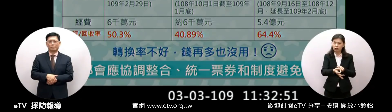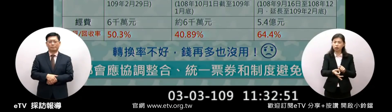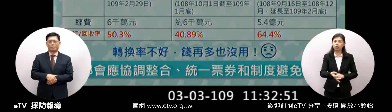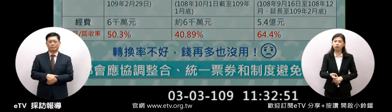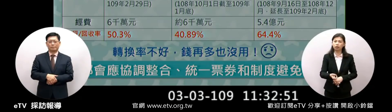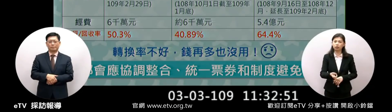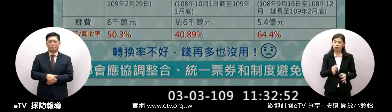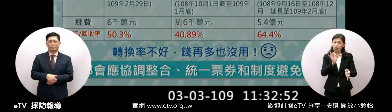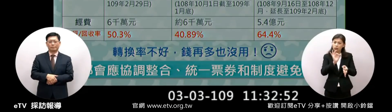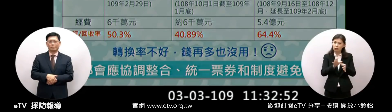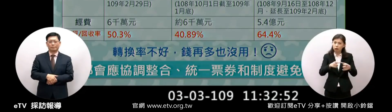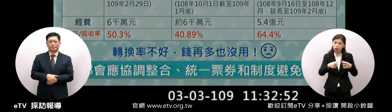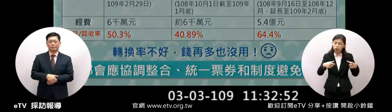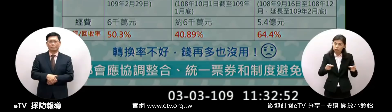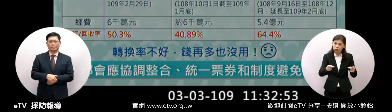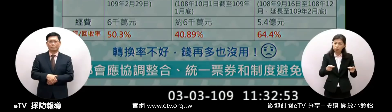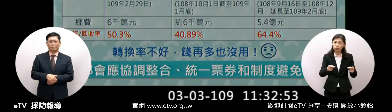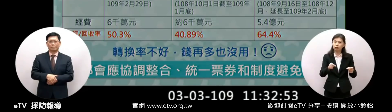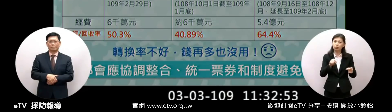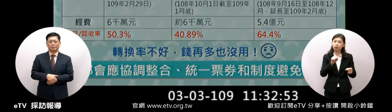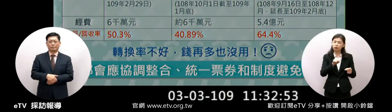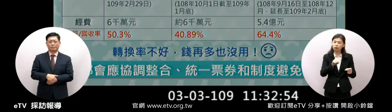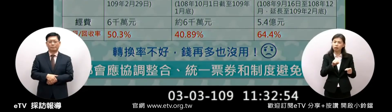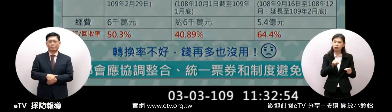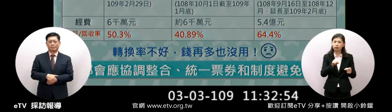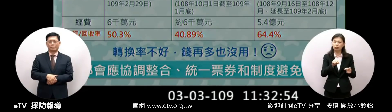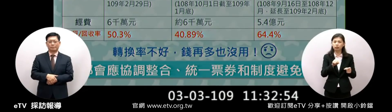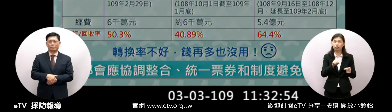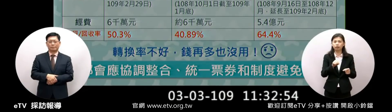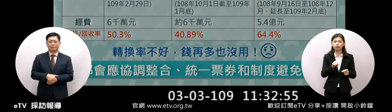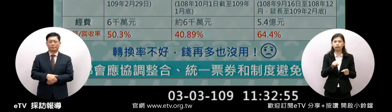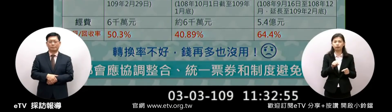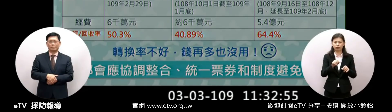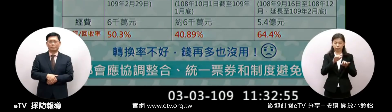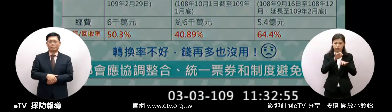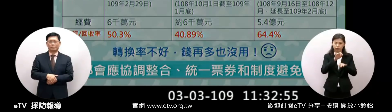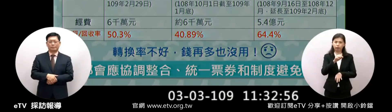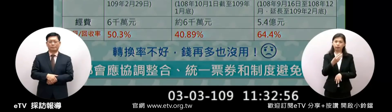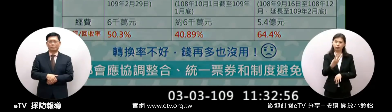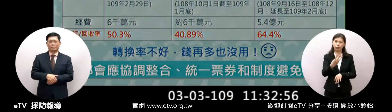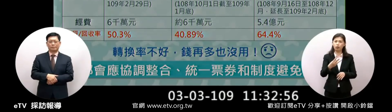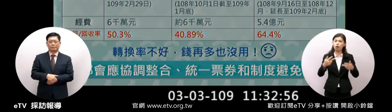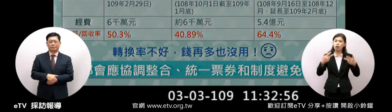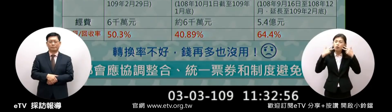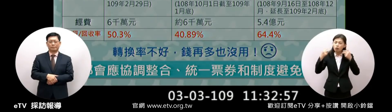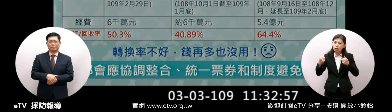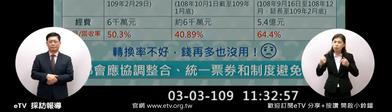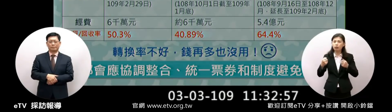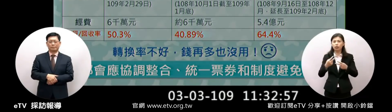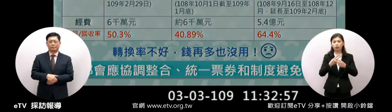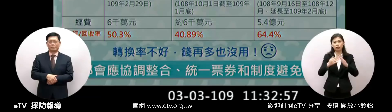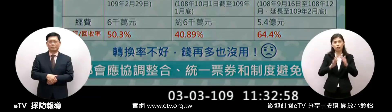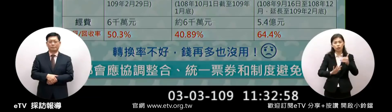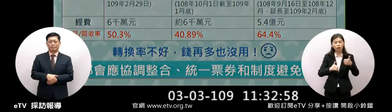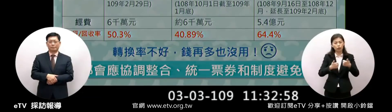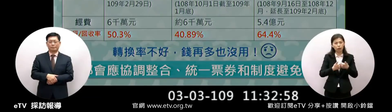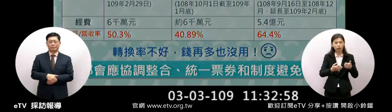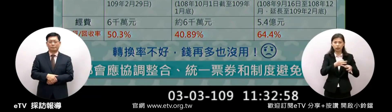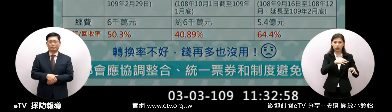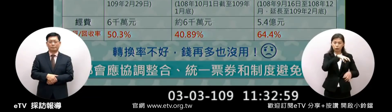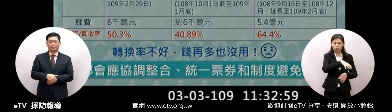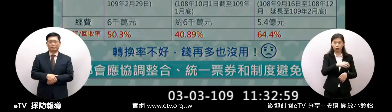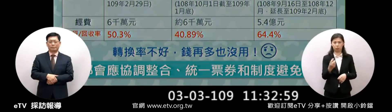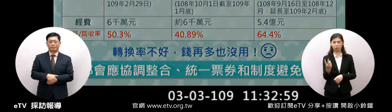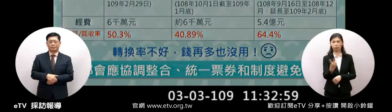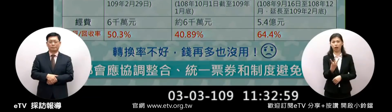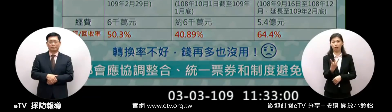一个折扣券、优惠券、抵扣券，我今天就只简单列三个，原民会、客委会跟经济部，因为他们都是在做观